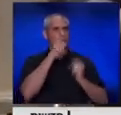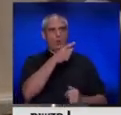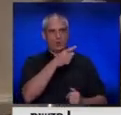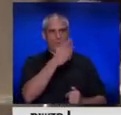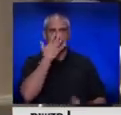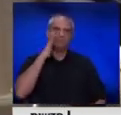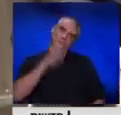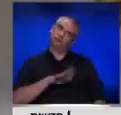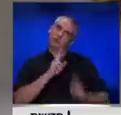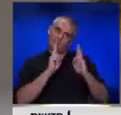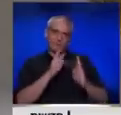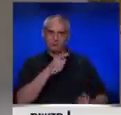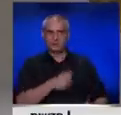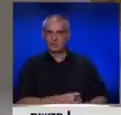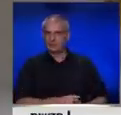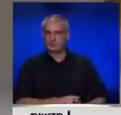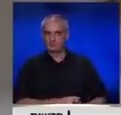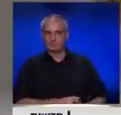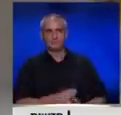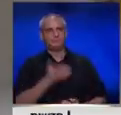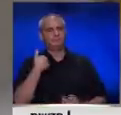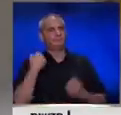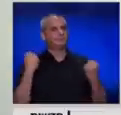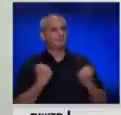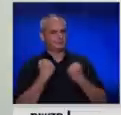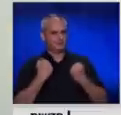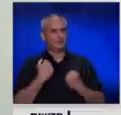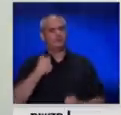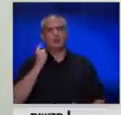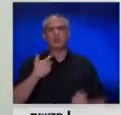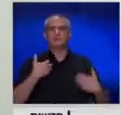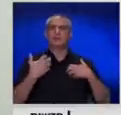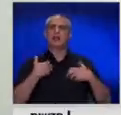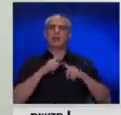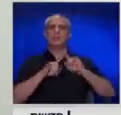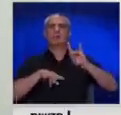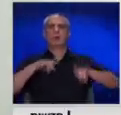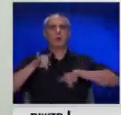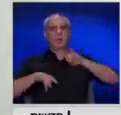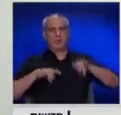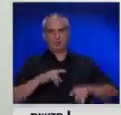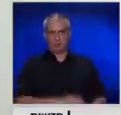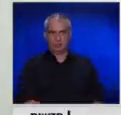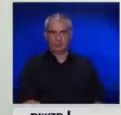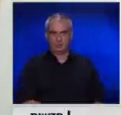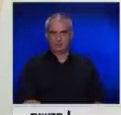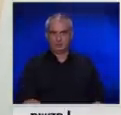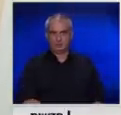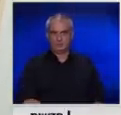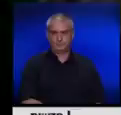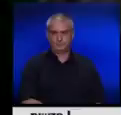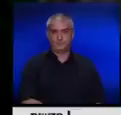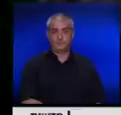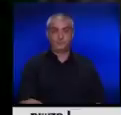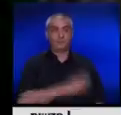משפילה ומשתקת. היינו תרגיל מסוים שבו היינו צריכים לגלם חיה. היה